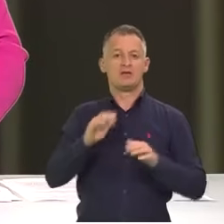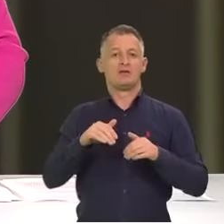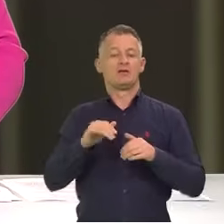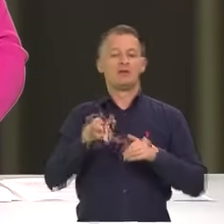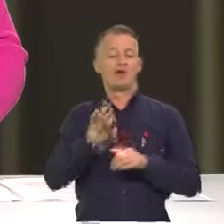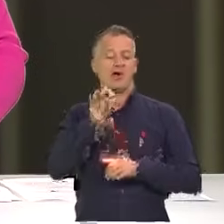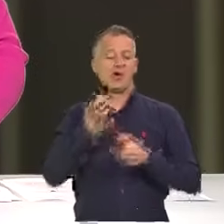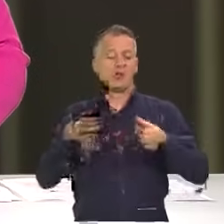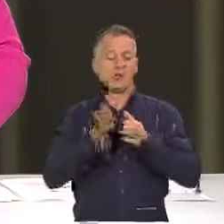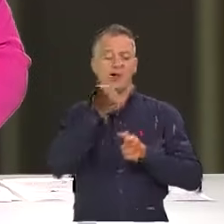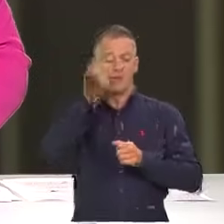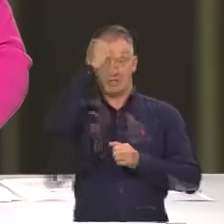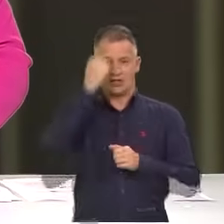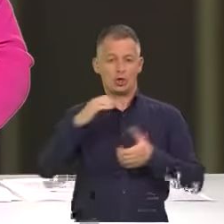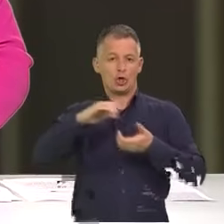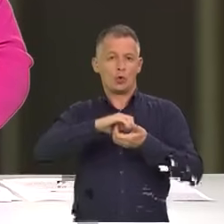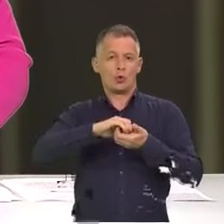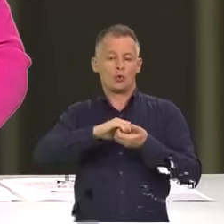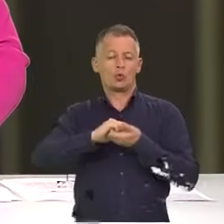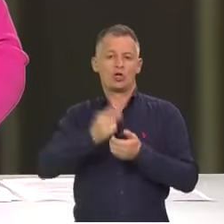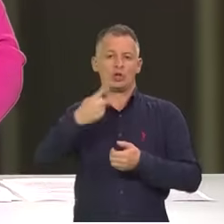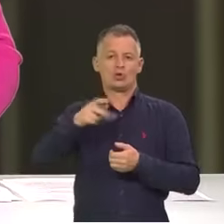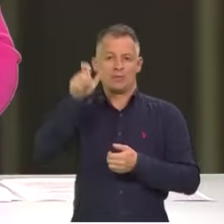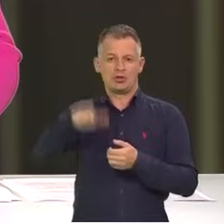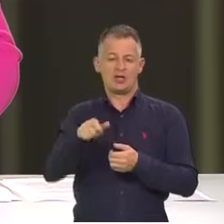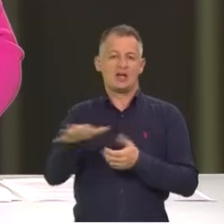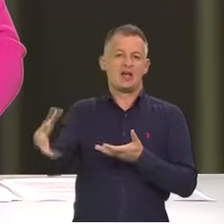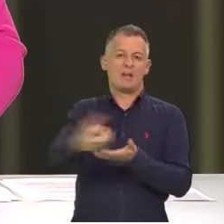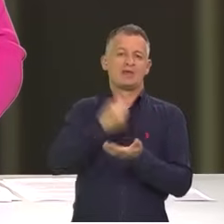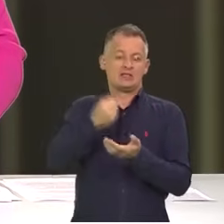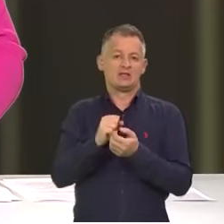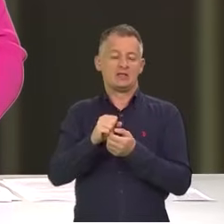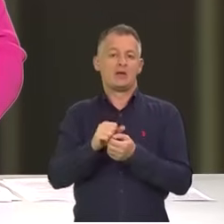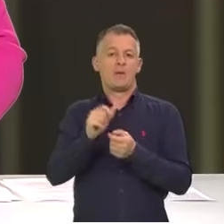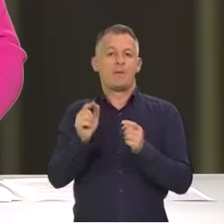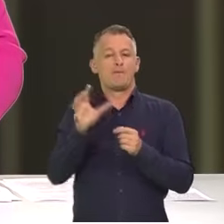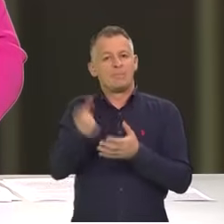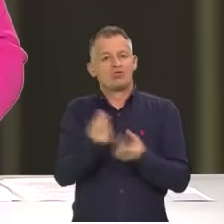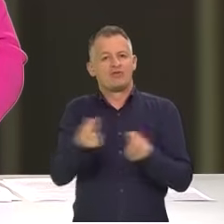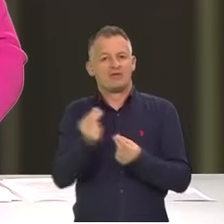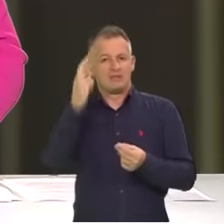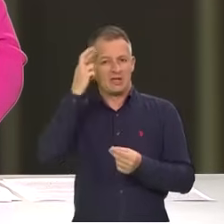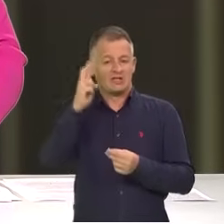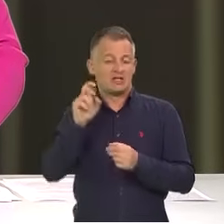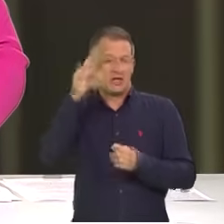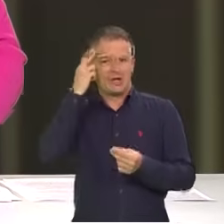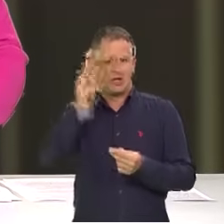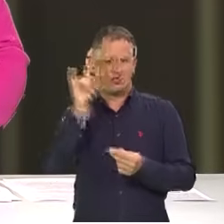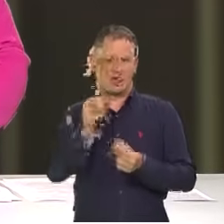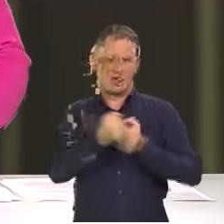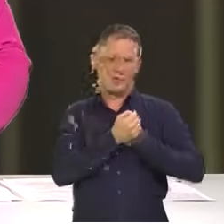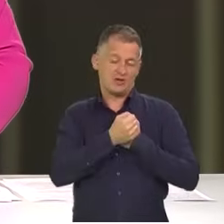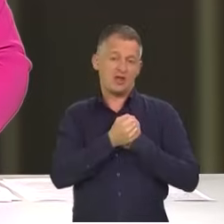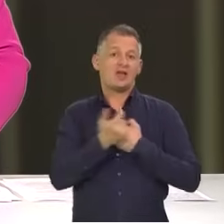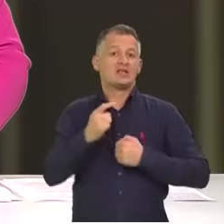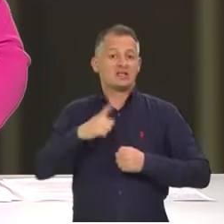de către Hamas, rudele celor peste 200 de oameni răpiți, prin puțină speranță. Îndrăznesc să creadă că cei dragi sunt încă în viață și